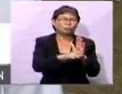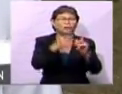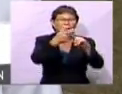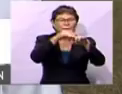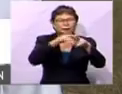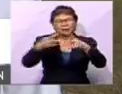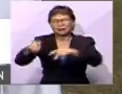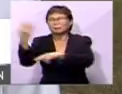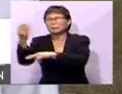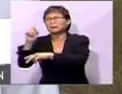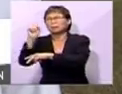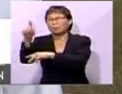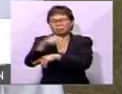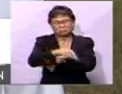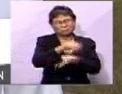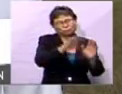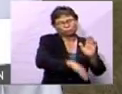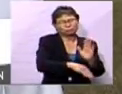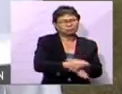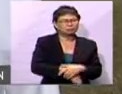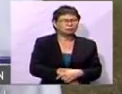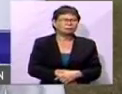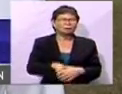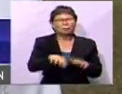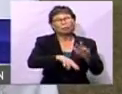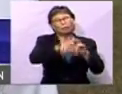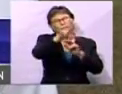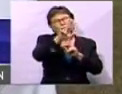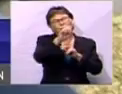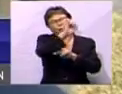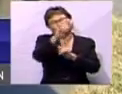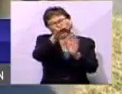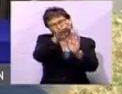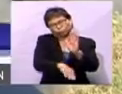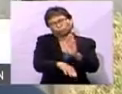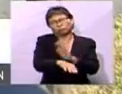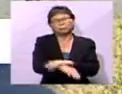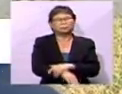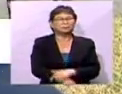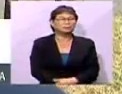lah. Dekat-dekat 30% dia turun tu.